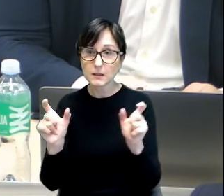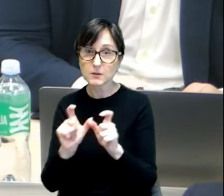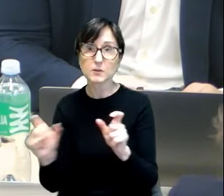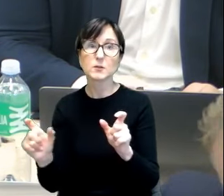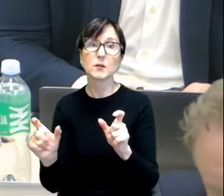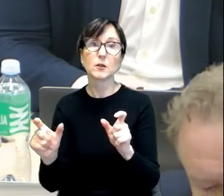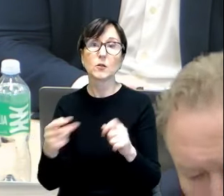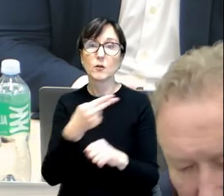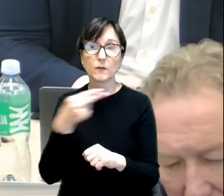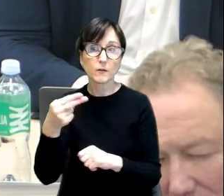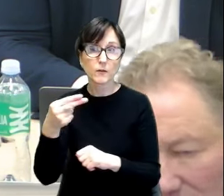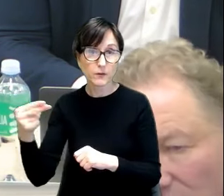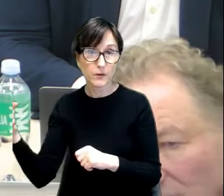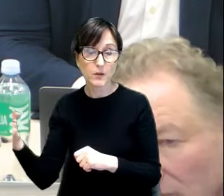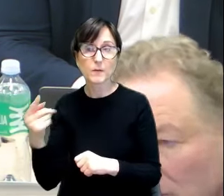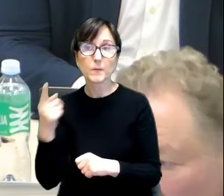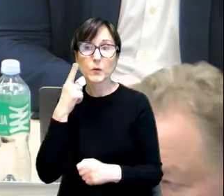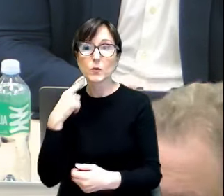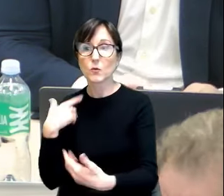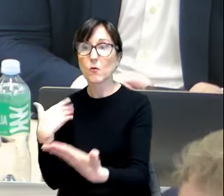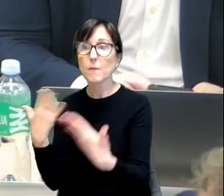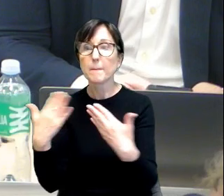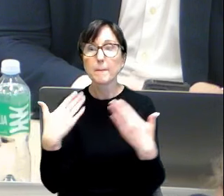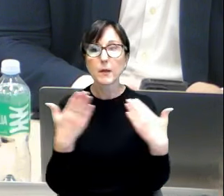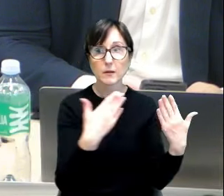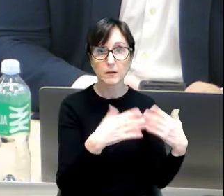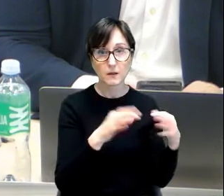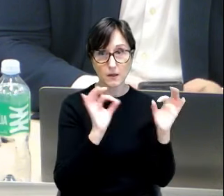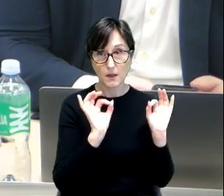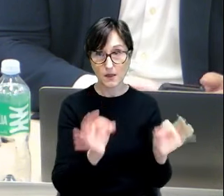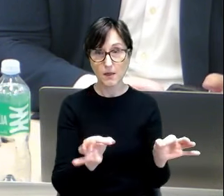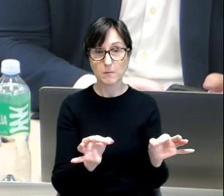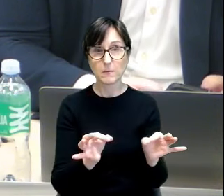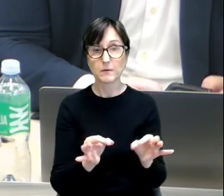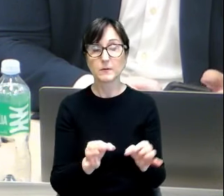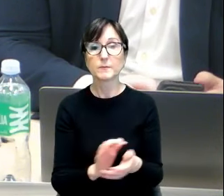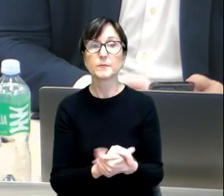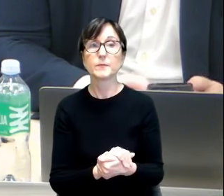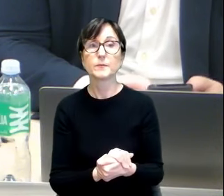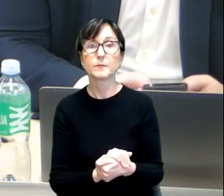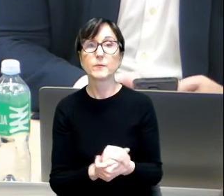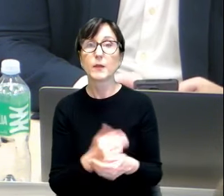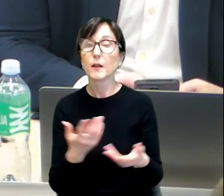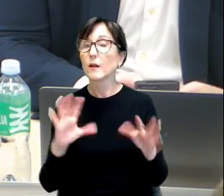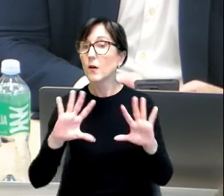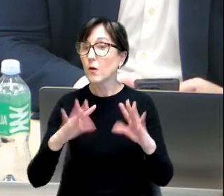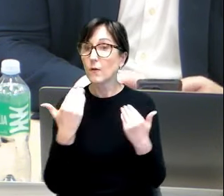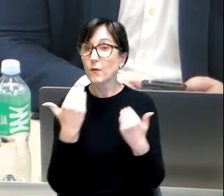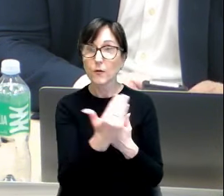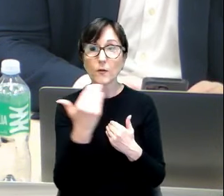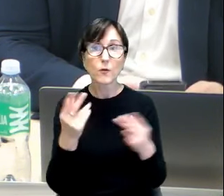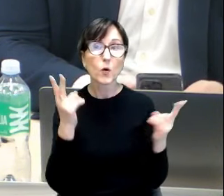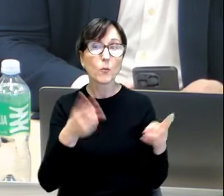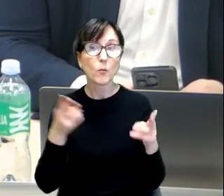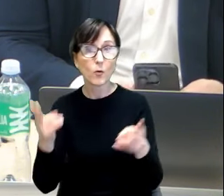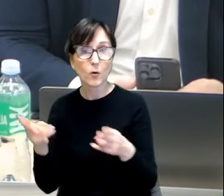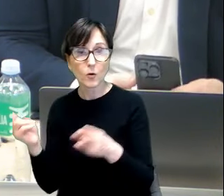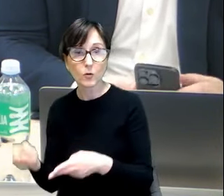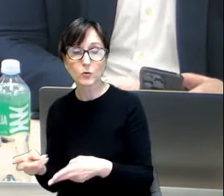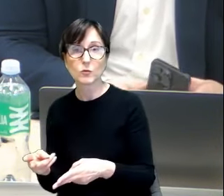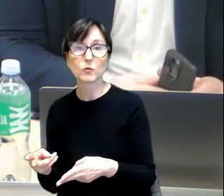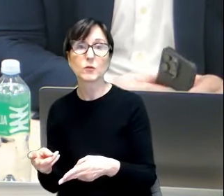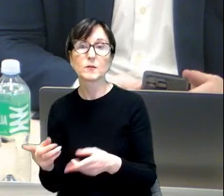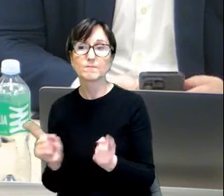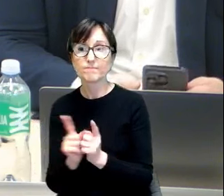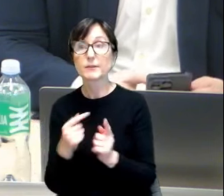norime tikrai tą bendradarbiavimą maksimaliai plėsti ir atitikti poreikius jūsų matymą tai čia toks paraginimas dar